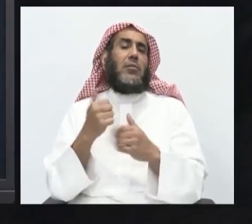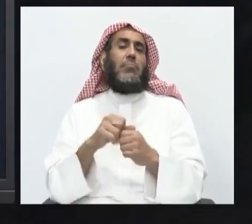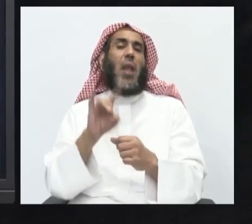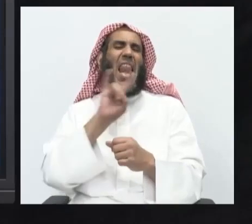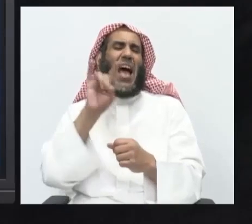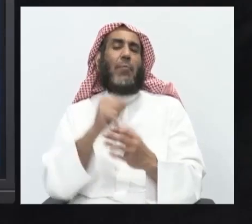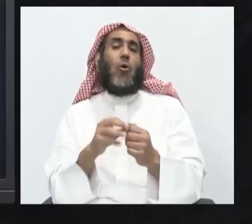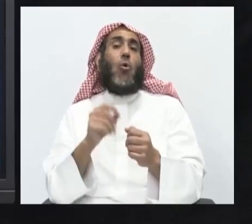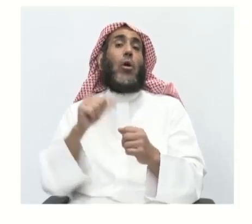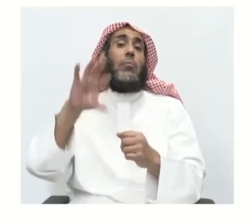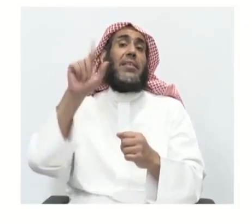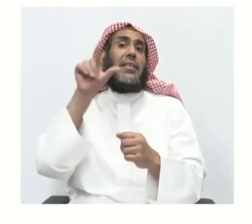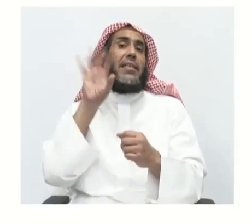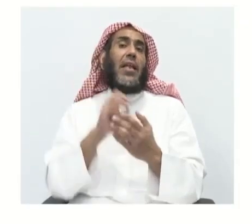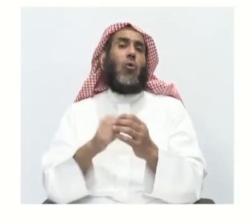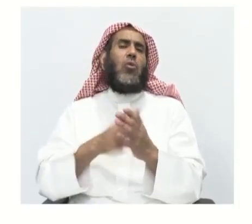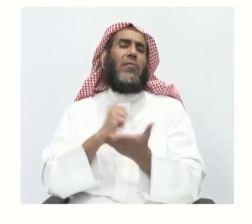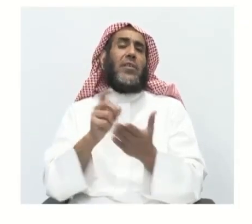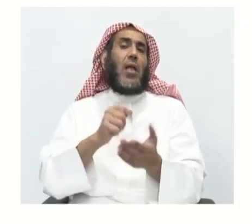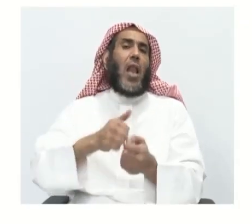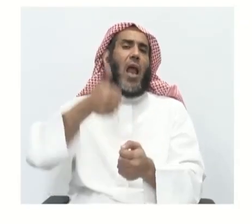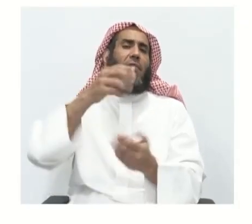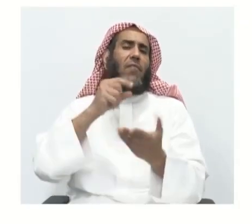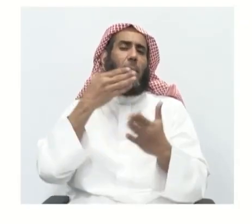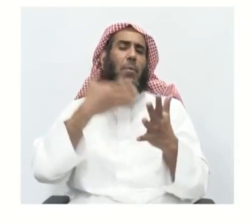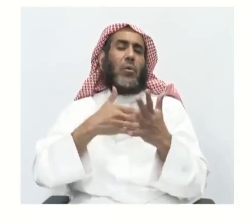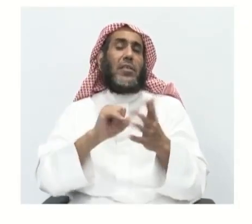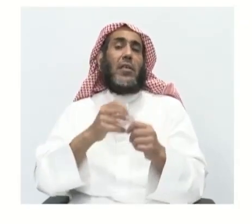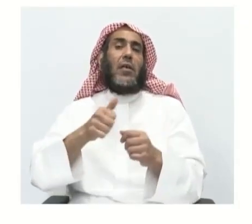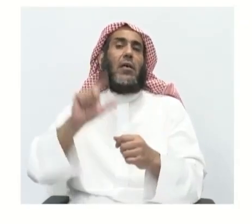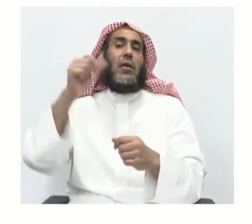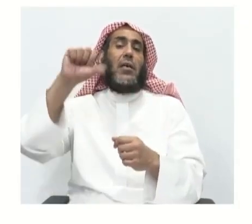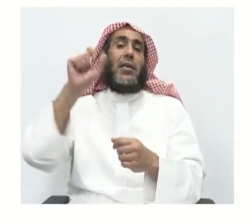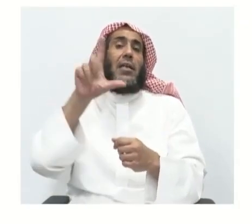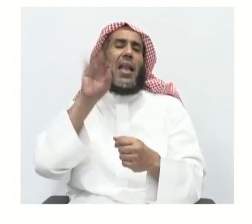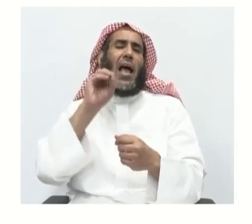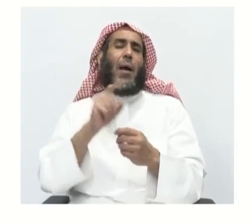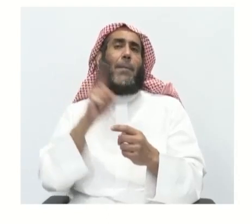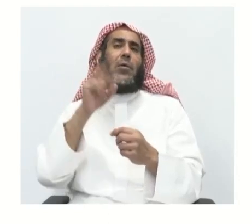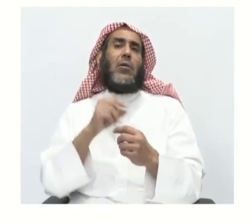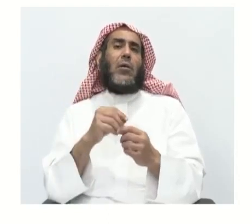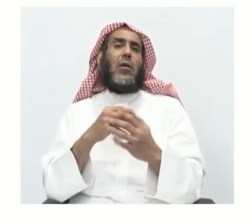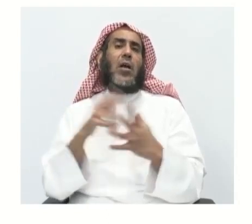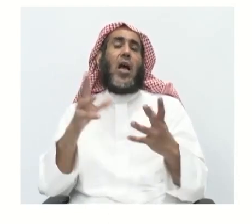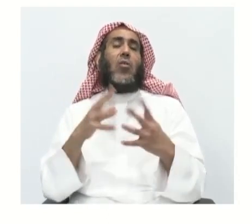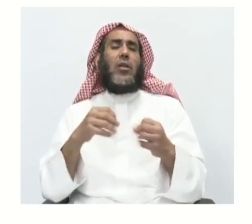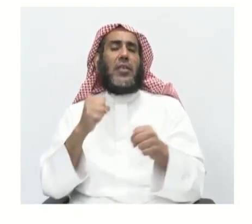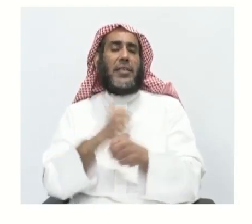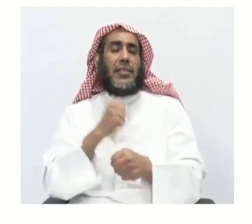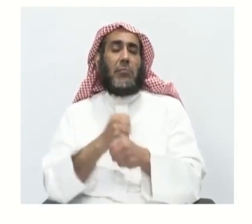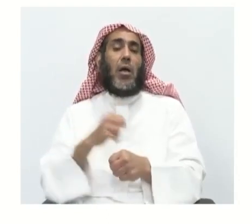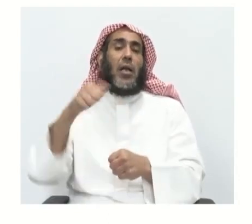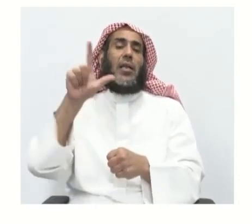وكلمه اله قد حذفت الالف من وسطها الها بدون سبب طبعا علمي الا كثره استعمال